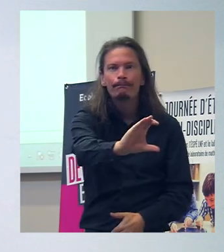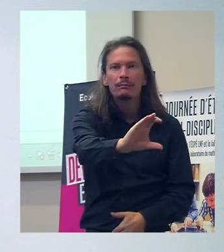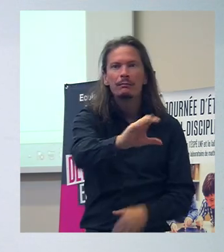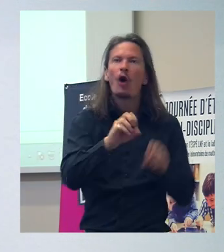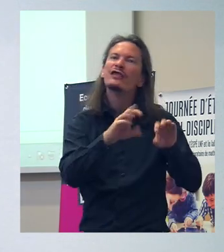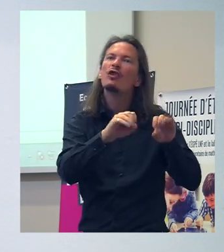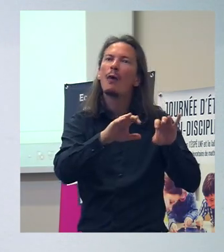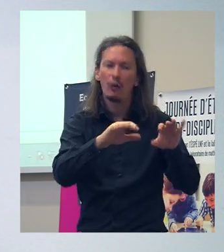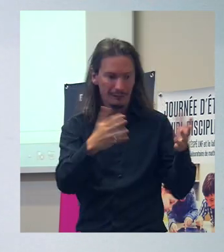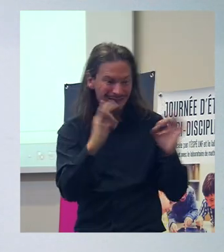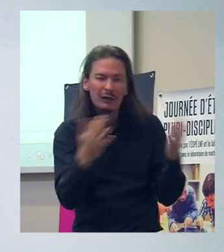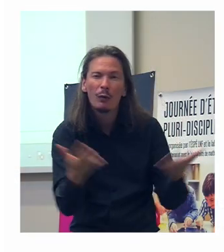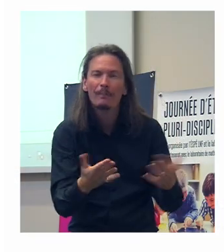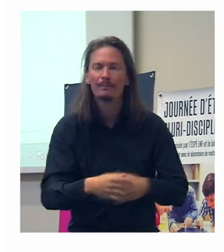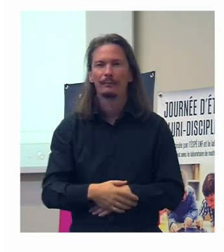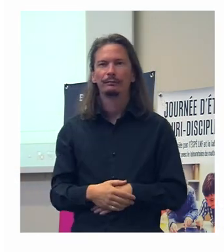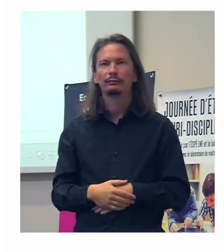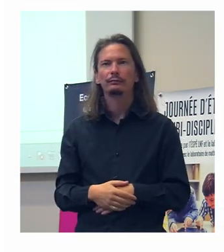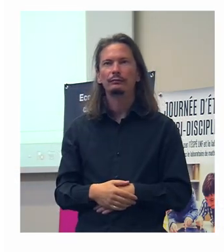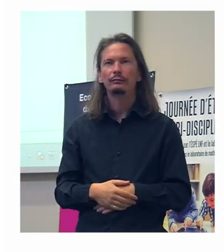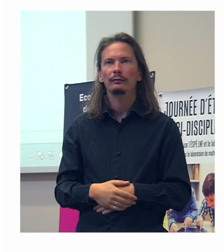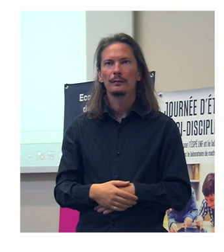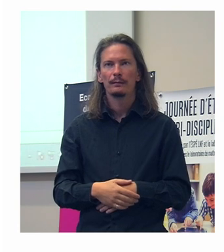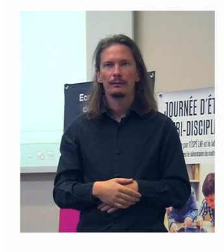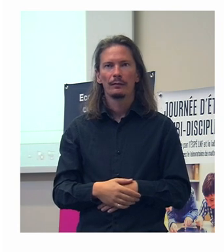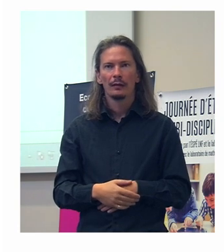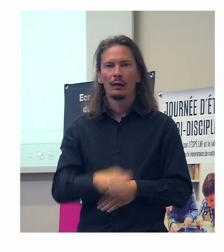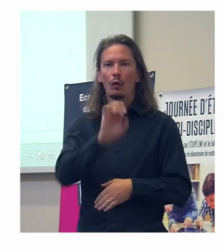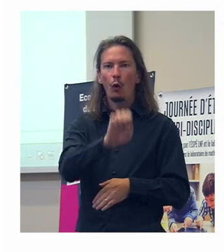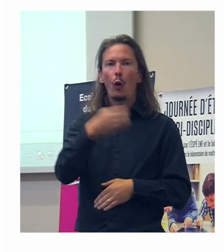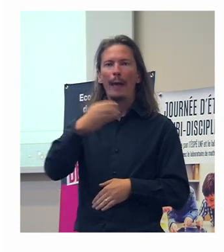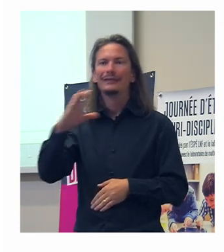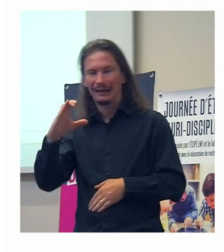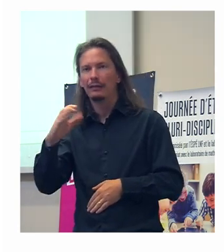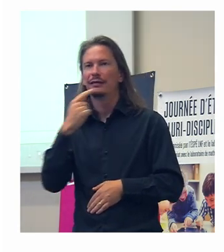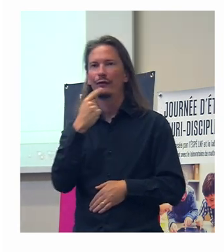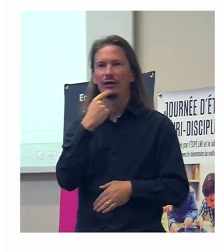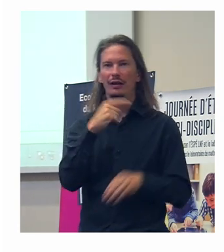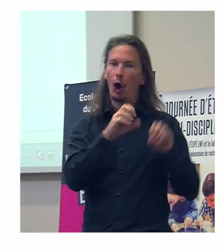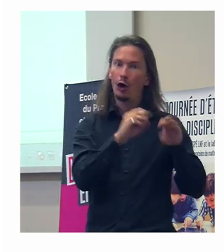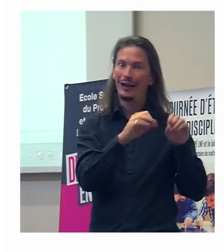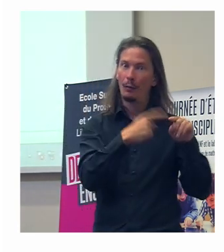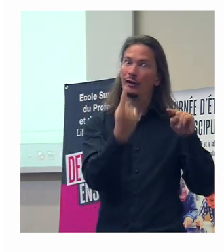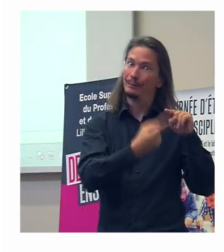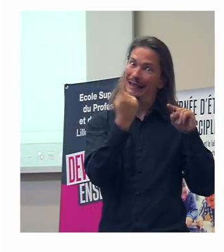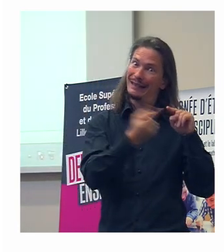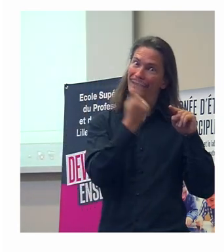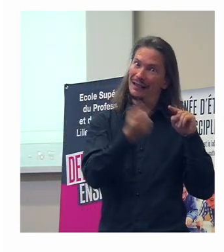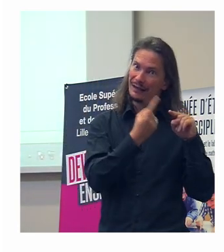en quoi. Donc, qui dit « enseignement moral et civique » dit qu'il y a une spécificité à enseigner, et s'il y